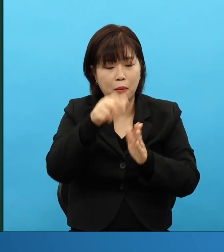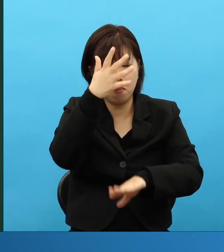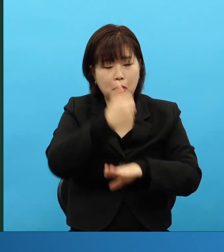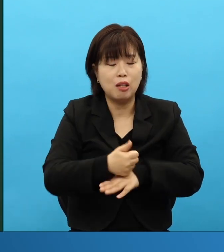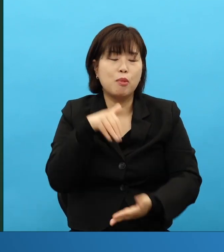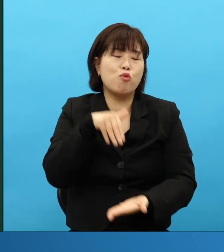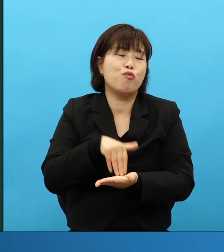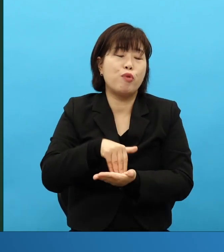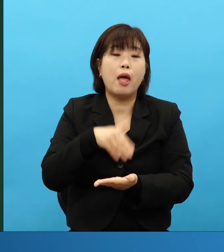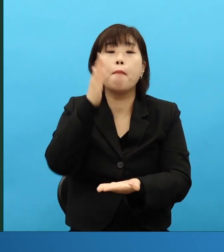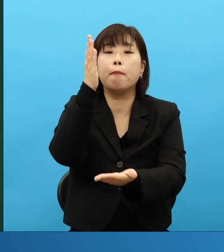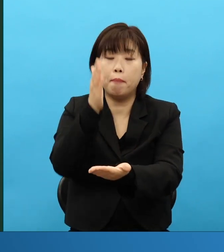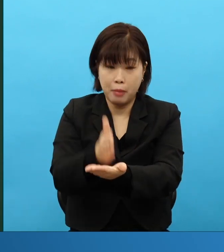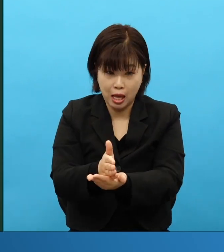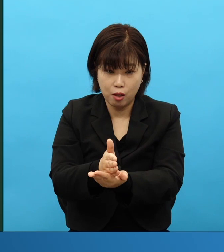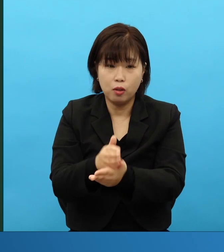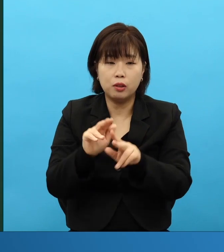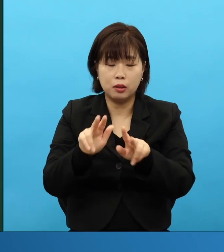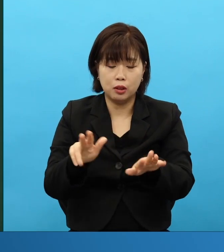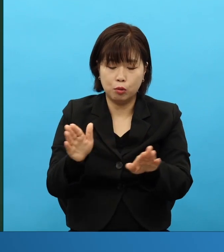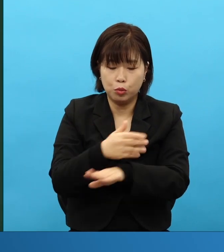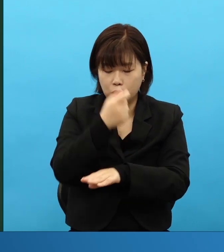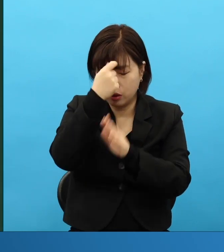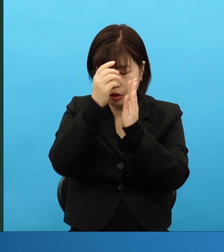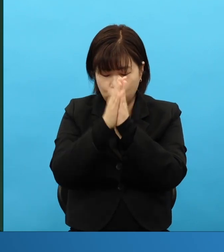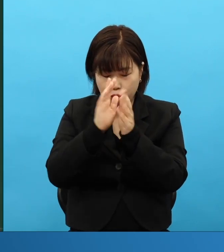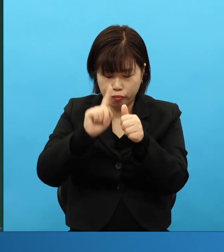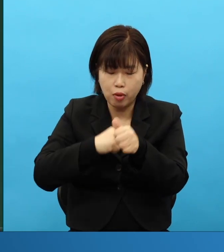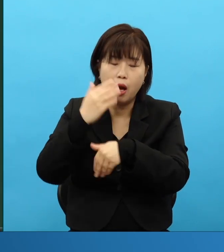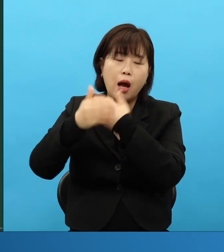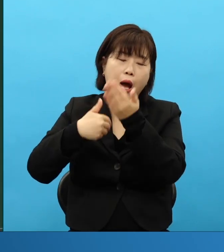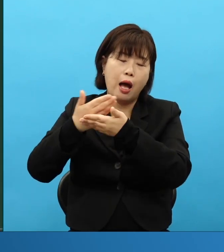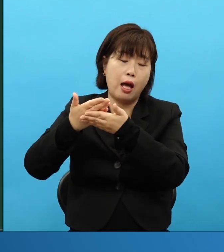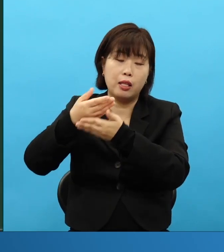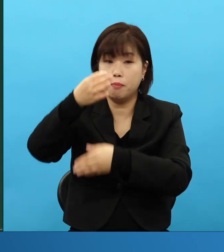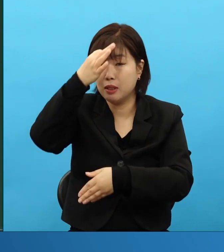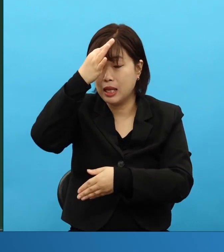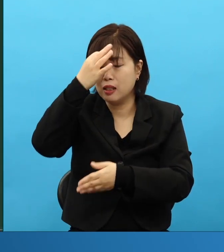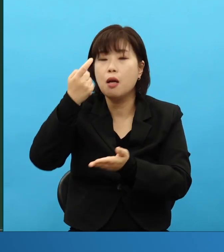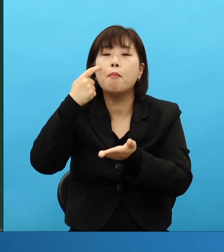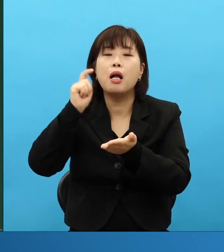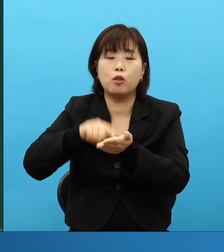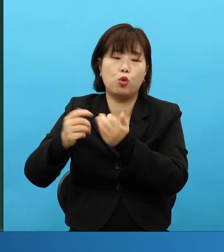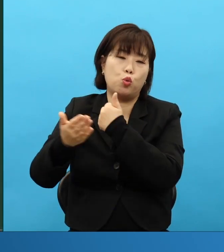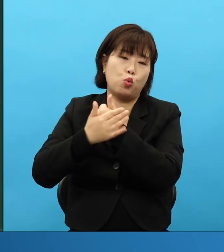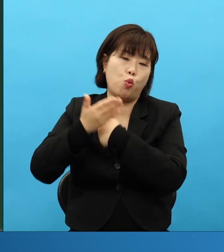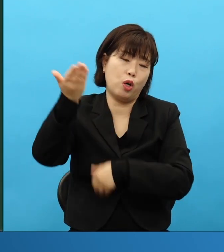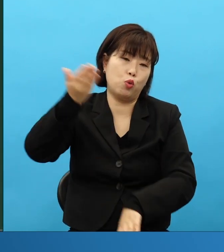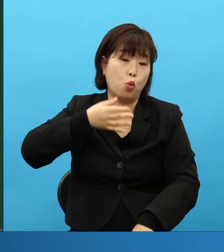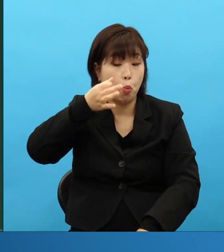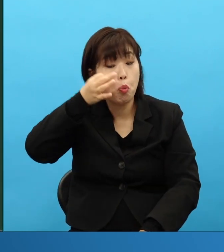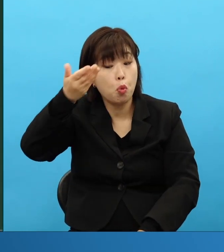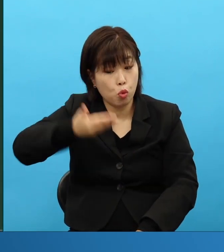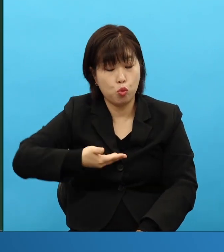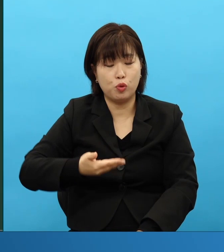중요한 이 증거들이 이제 나오죠. And now we see some very important evidence from here.